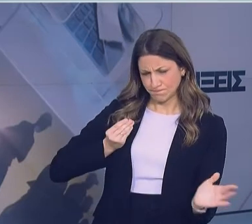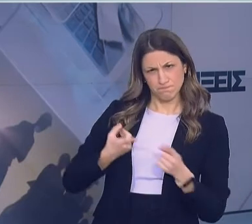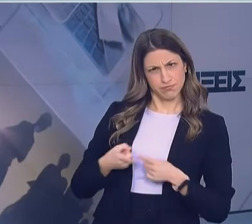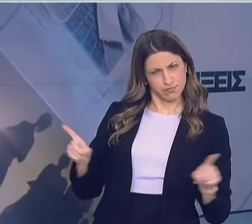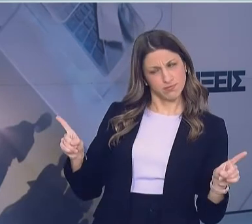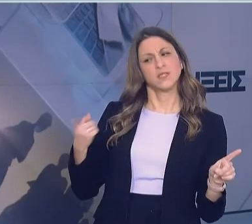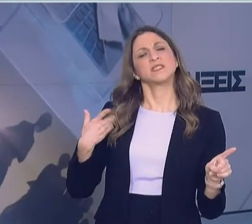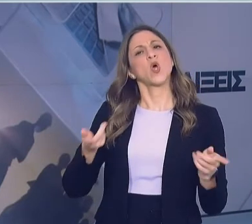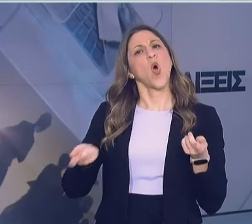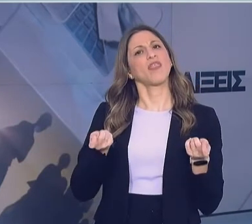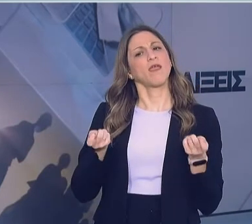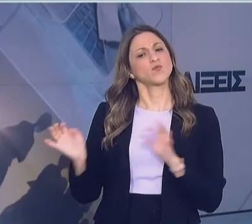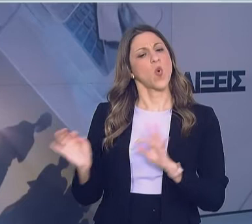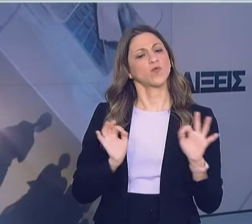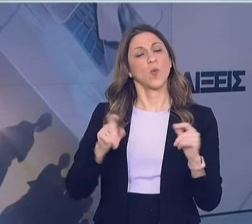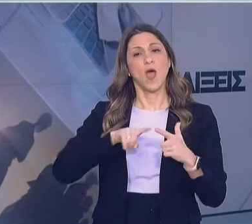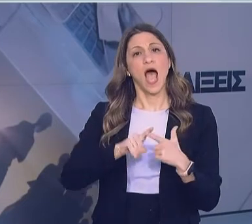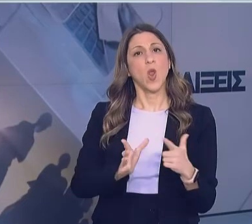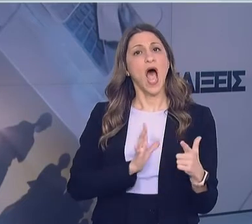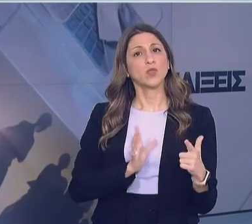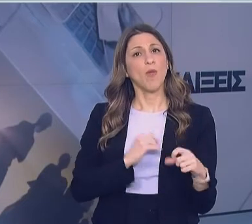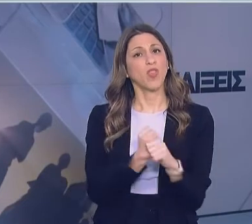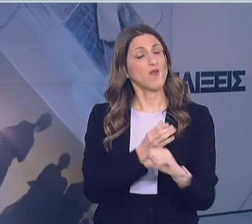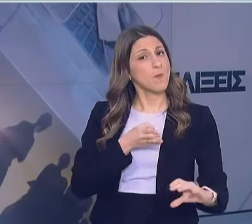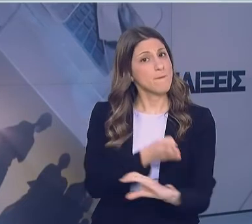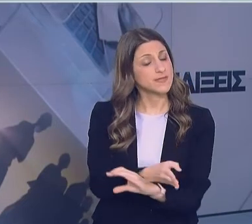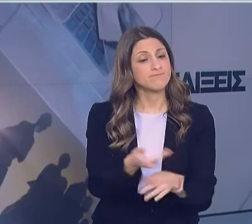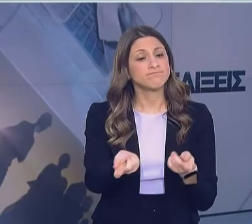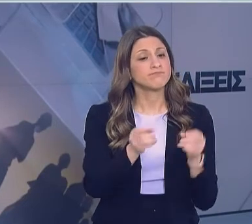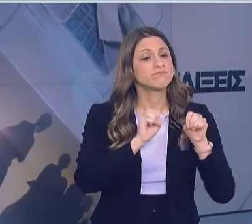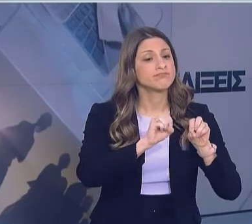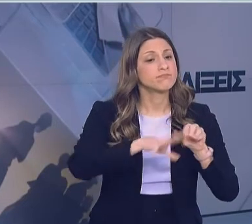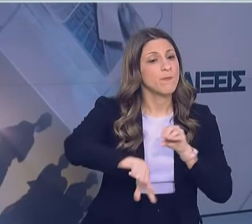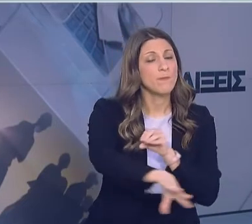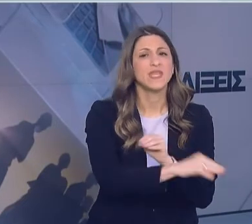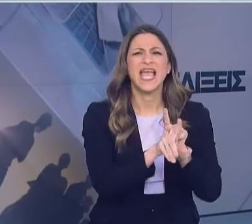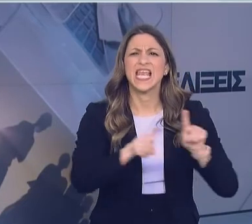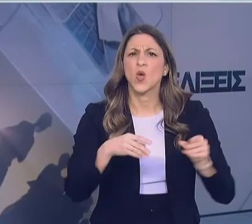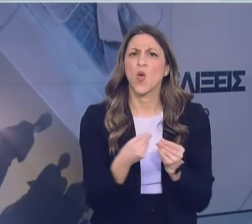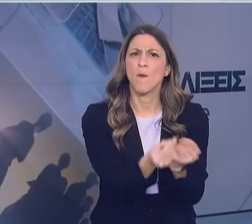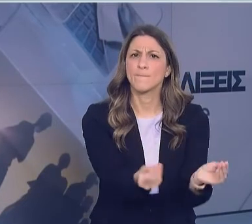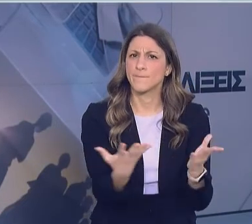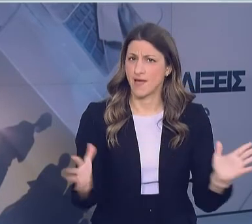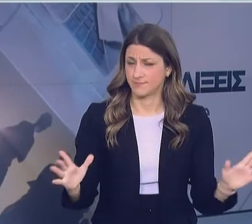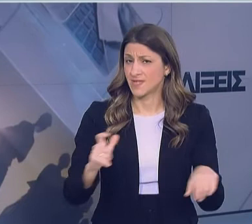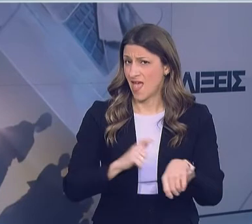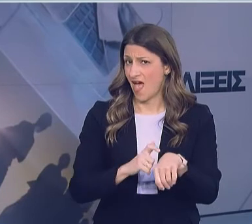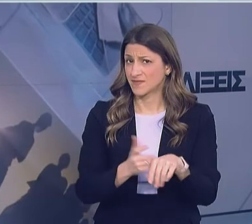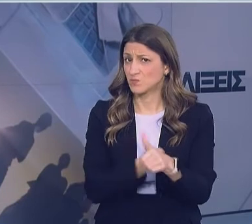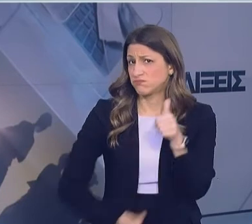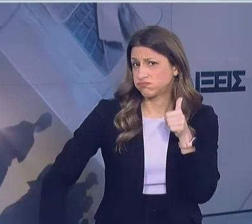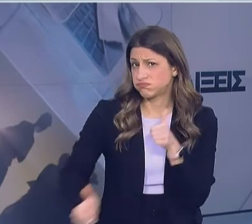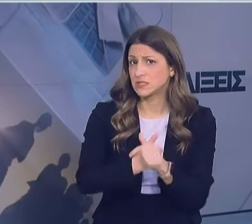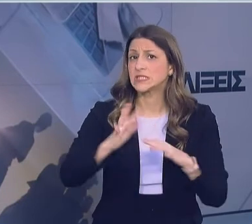νόσου, έγινε εκπαίδευση του προσωπικού και διανομή υγειονομικού υλικού. Η προστασία των ευάλωτων ομάδων και πληθυσμών είναι